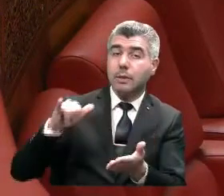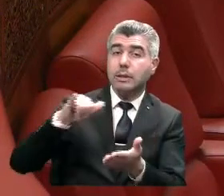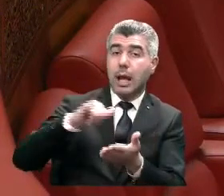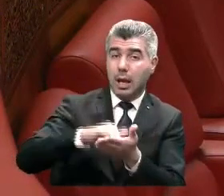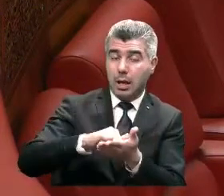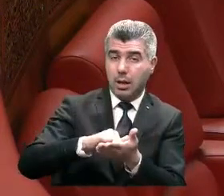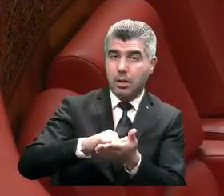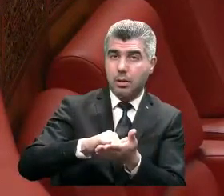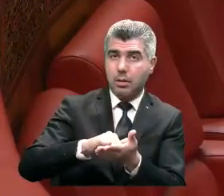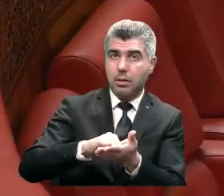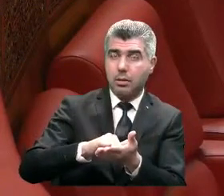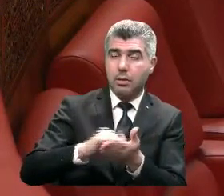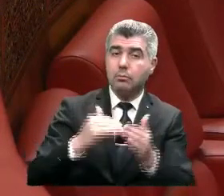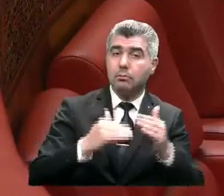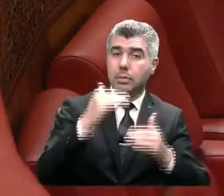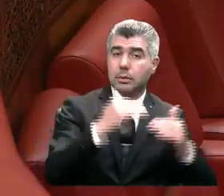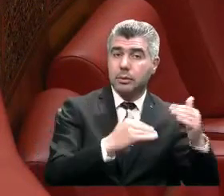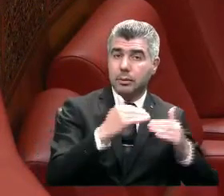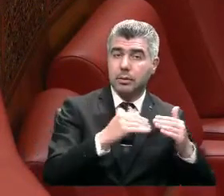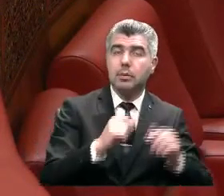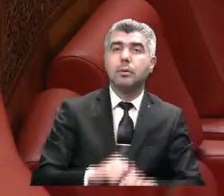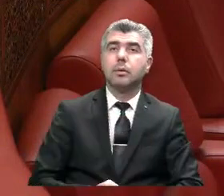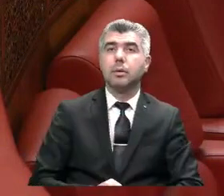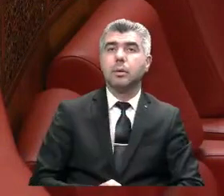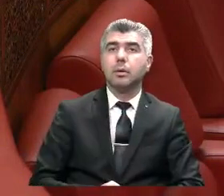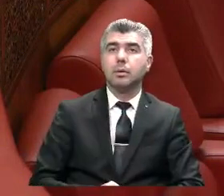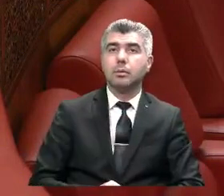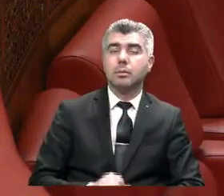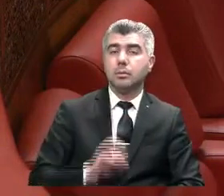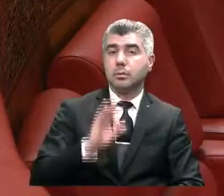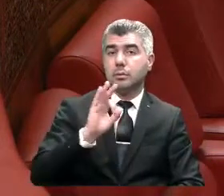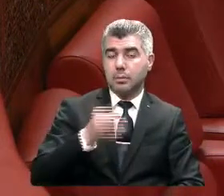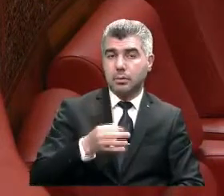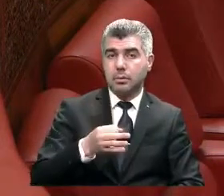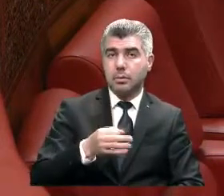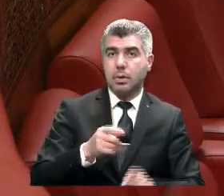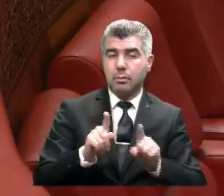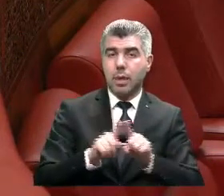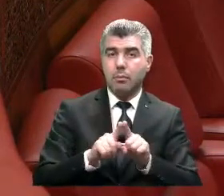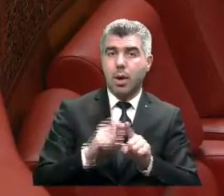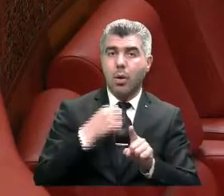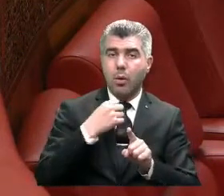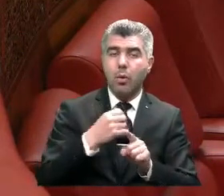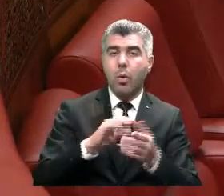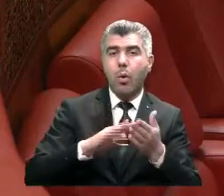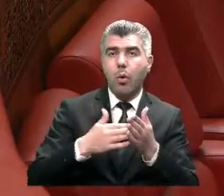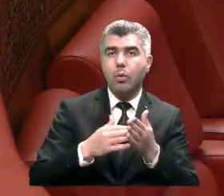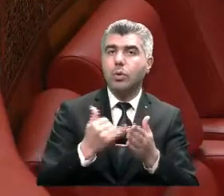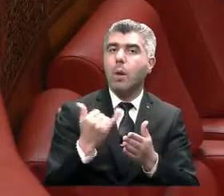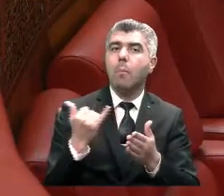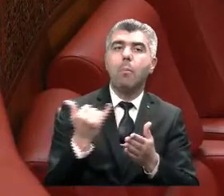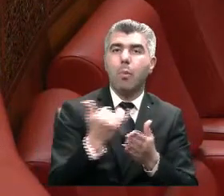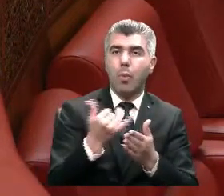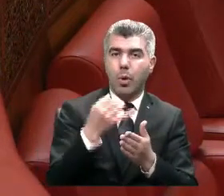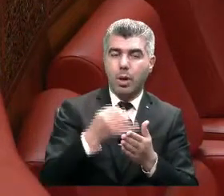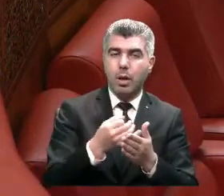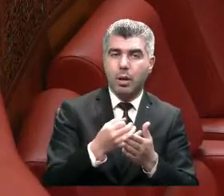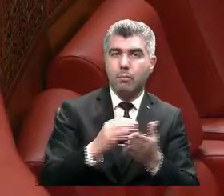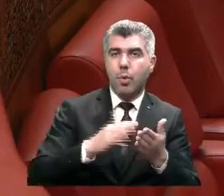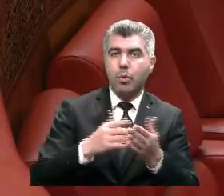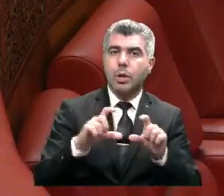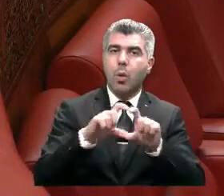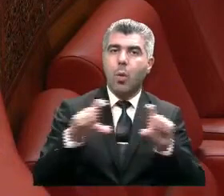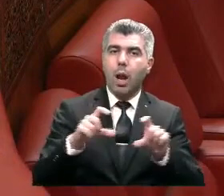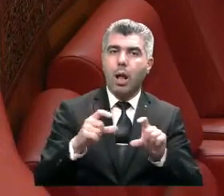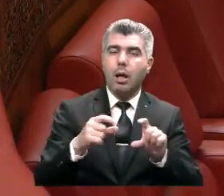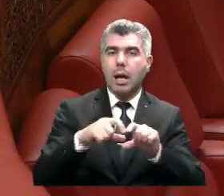تتنافس ما بينها هذا الامر هو اللي تمكننا يترتب عنه مستوى تنفسي هام بالنسبه لتذاكر